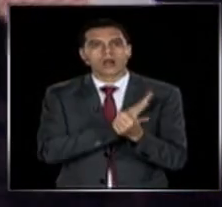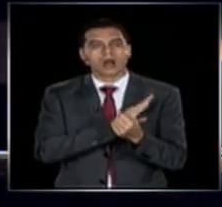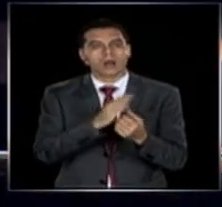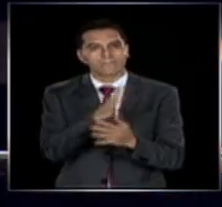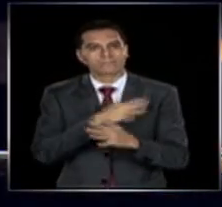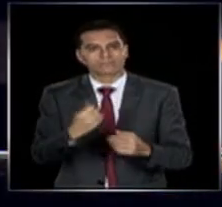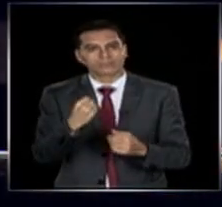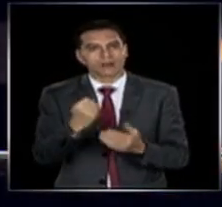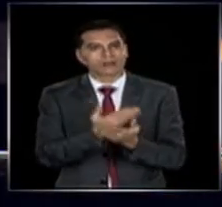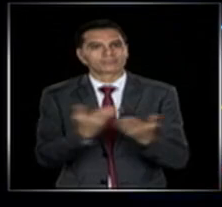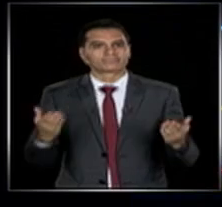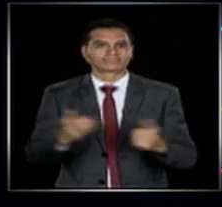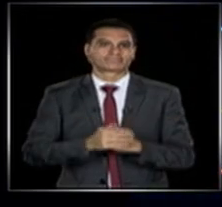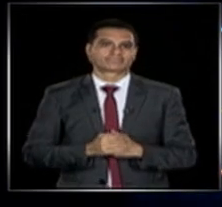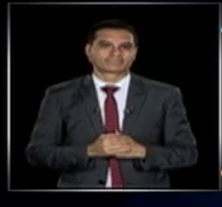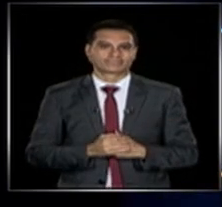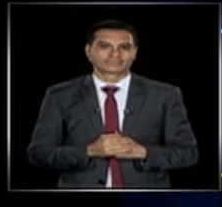الأبطال.